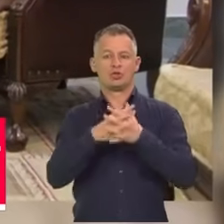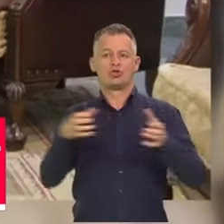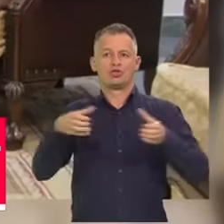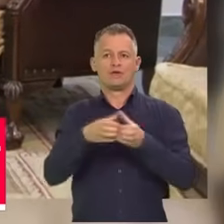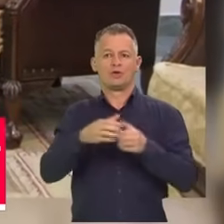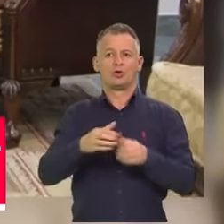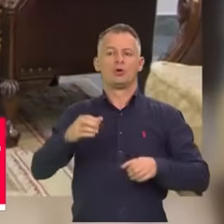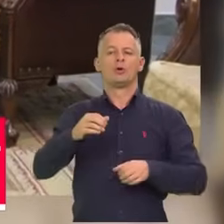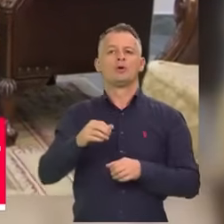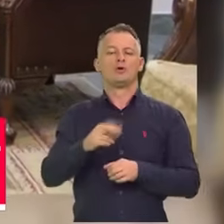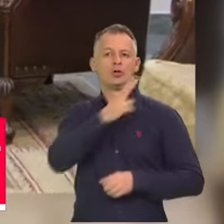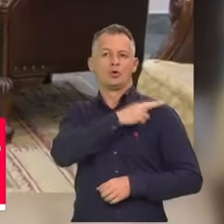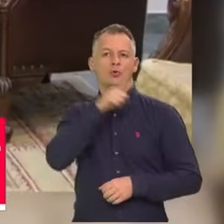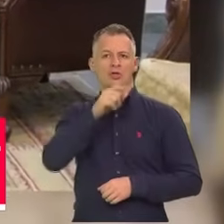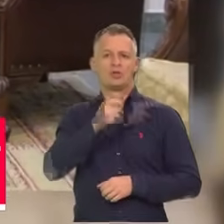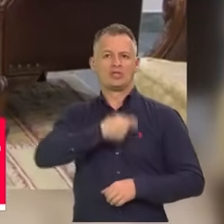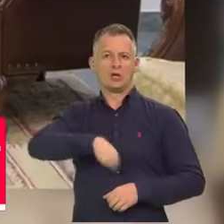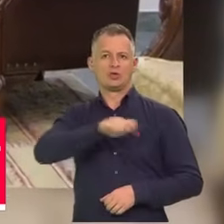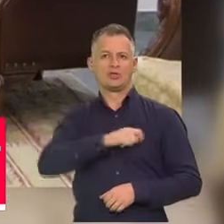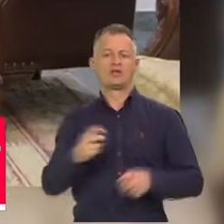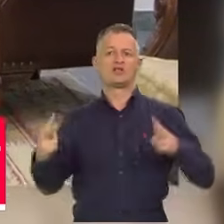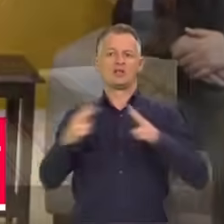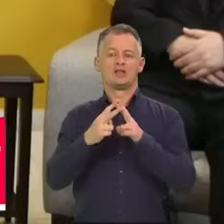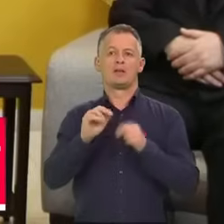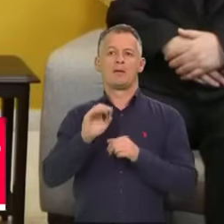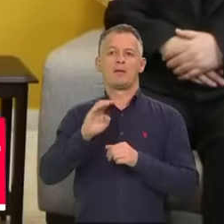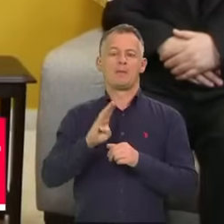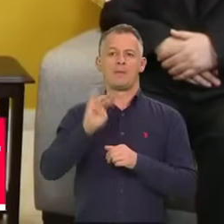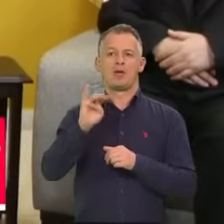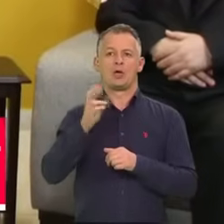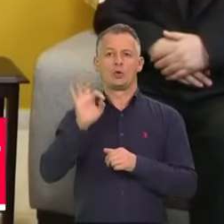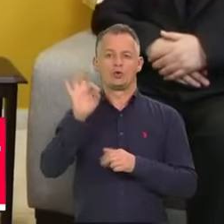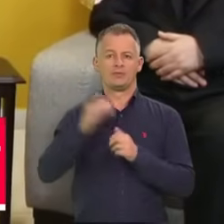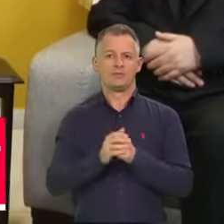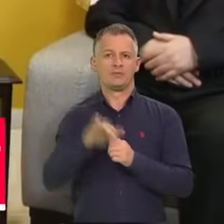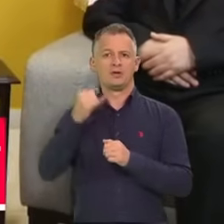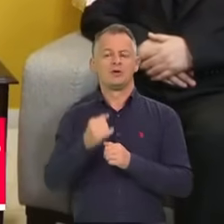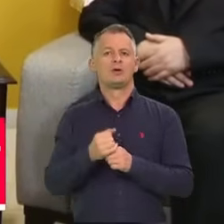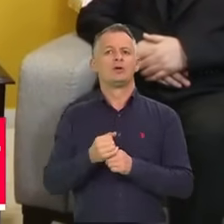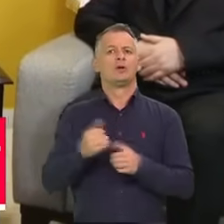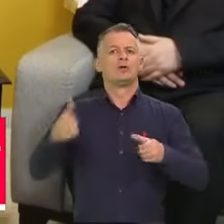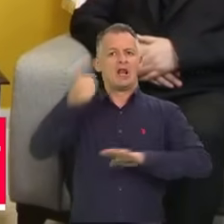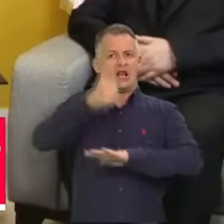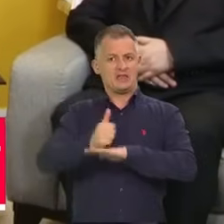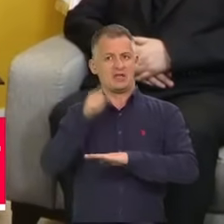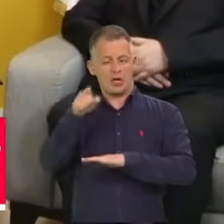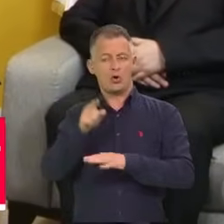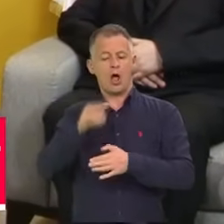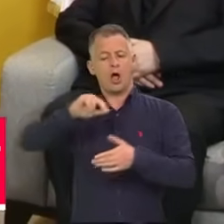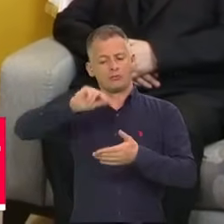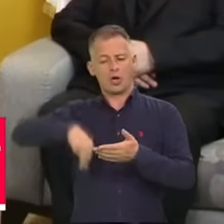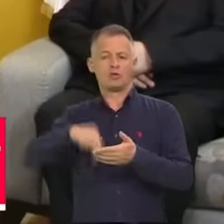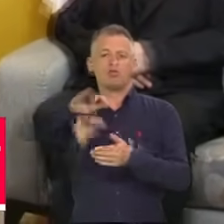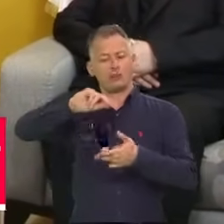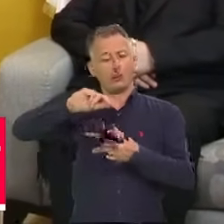războiului, șefii grupărilor considerate teroriste s-au întâlnit la Beirut, în Liban. Liderii Hamas, Hezbollah și ai Jihadului Islamic au căzut de acord să